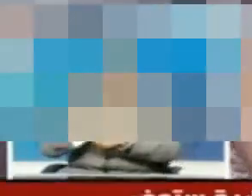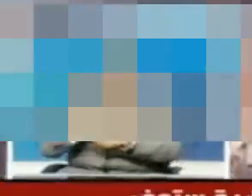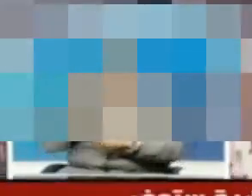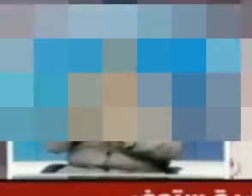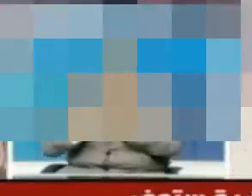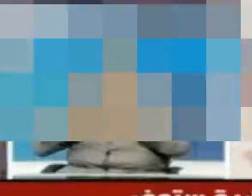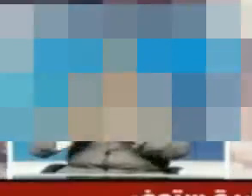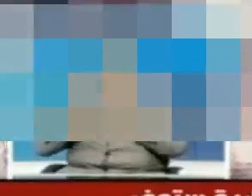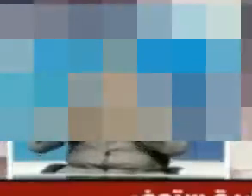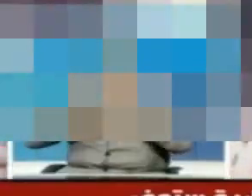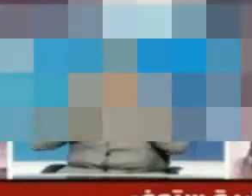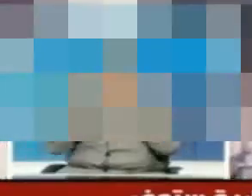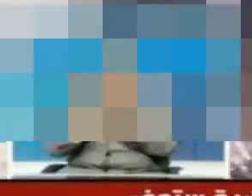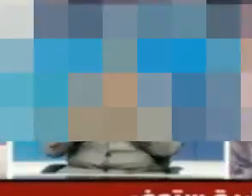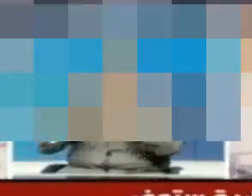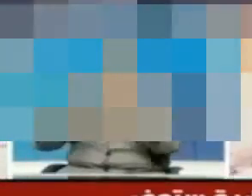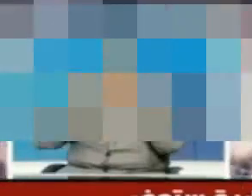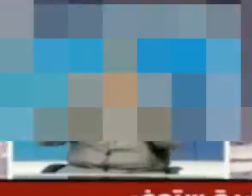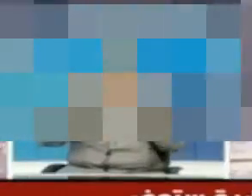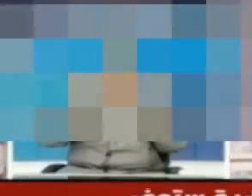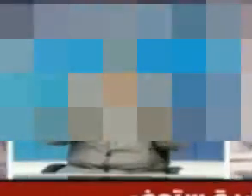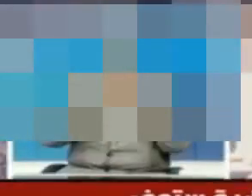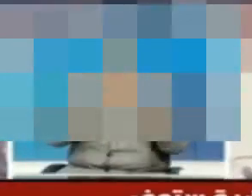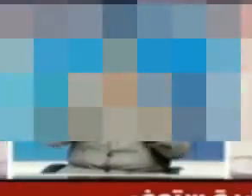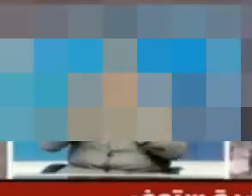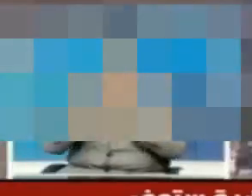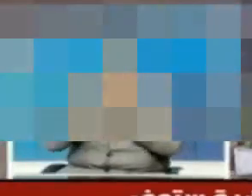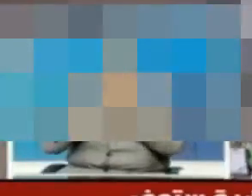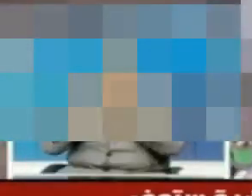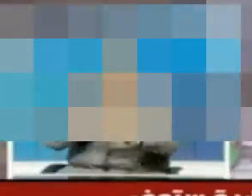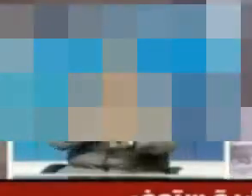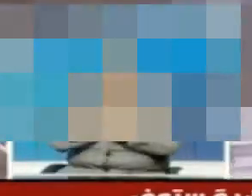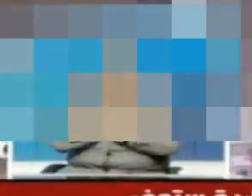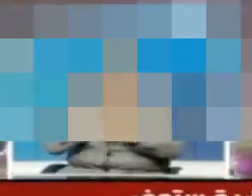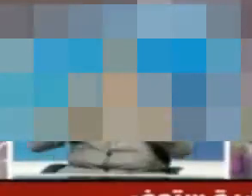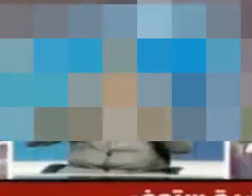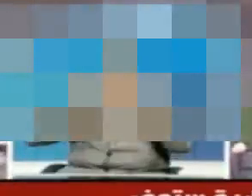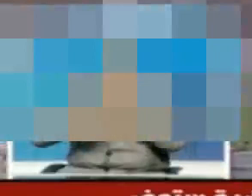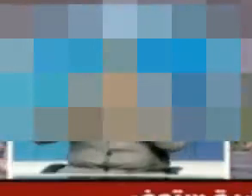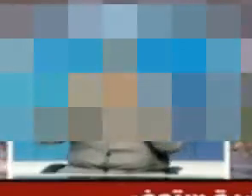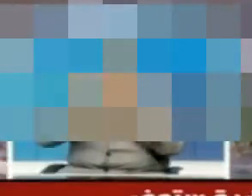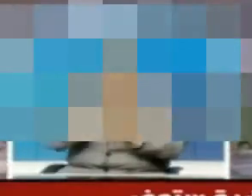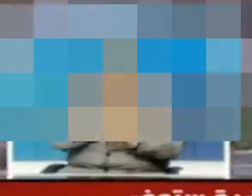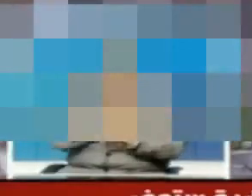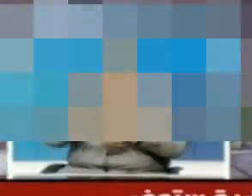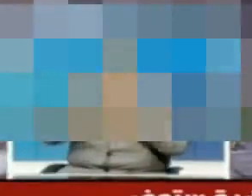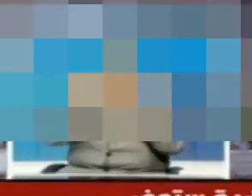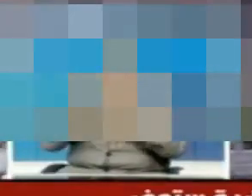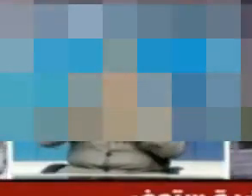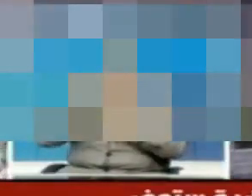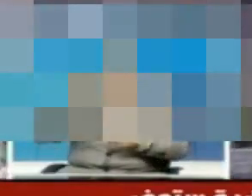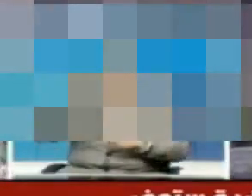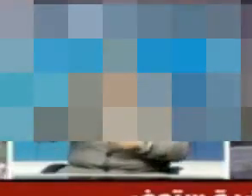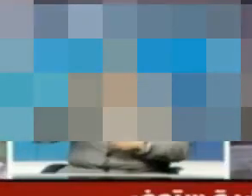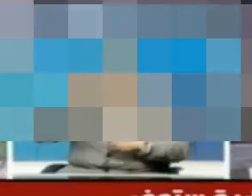الصحة العالمية، طالبوا فيها بوقف فوري لإطلاق النار في غزة إجمالا ورفح خاصة